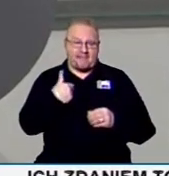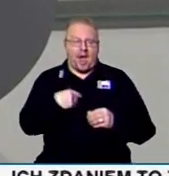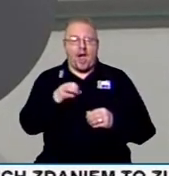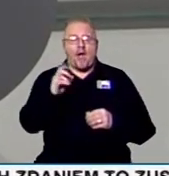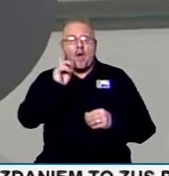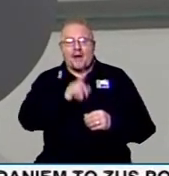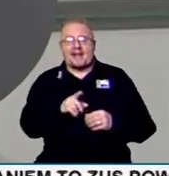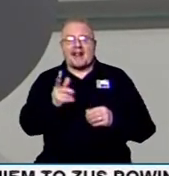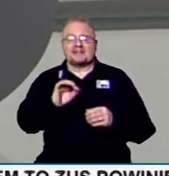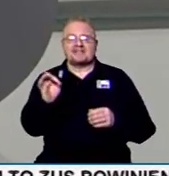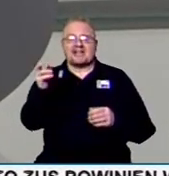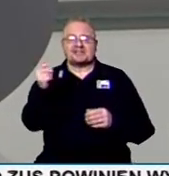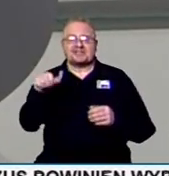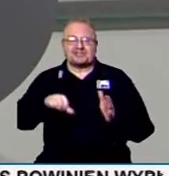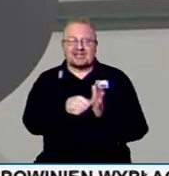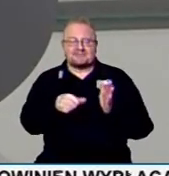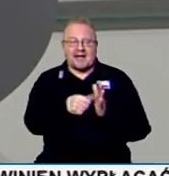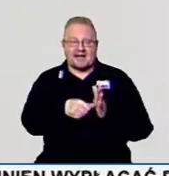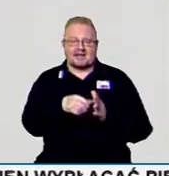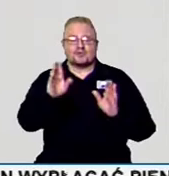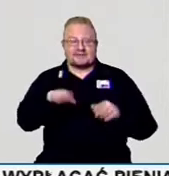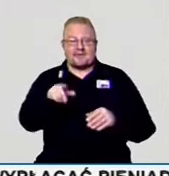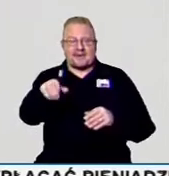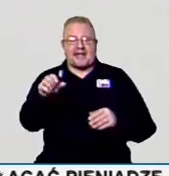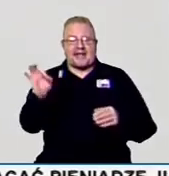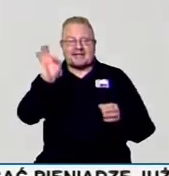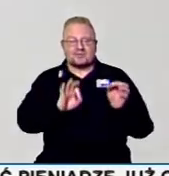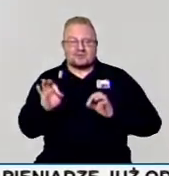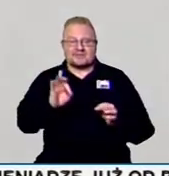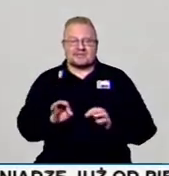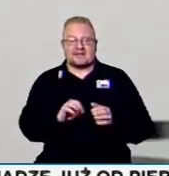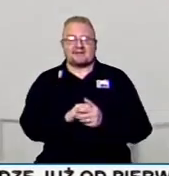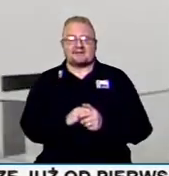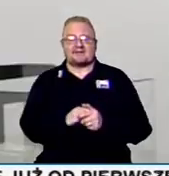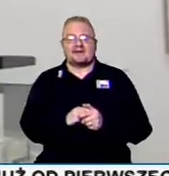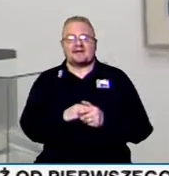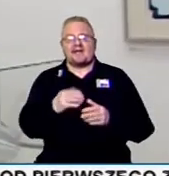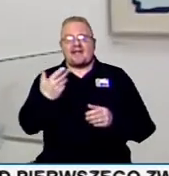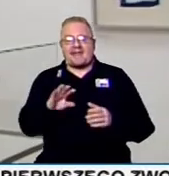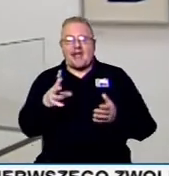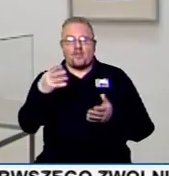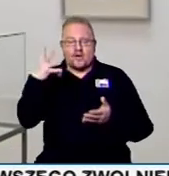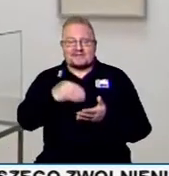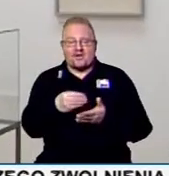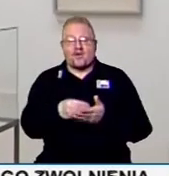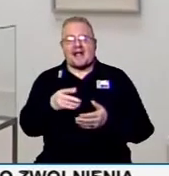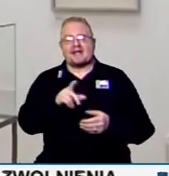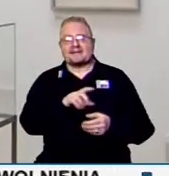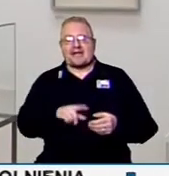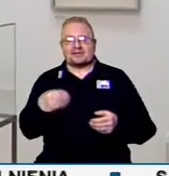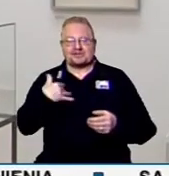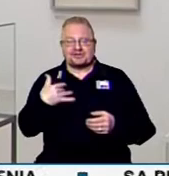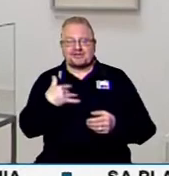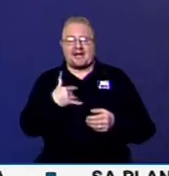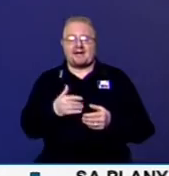XX wieku. Zachowały się też jej rysunki. Była prekursorem myślenia urbanistycznego, niedoceniona za życia, między innymi za